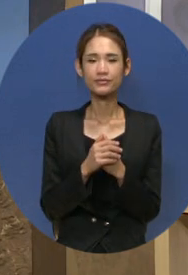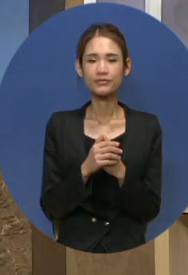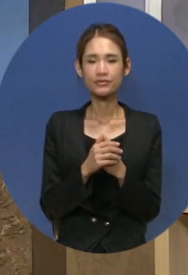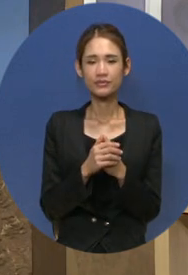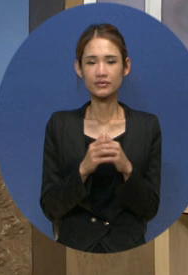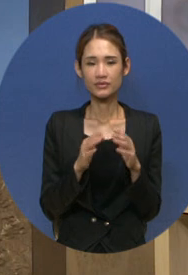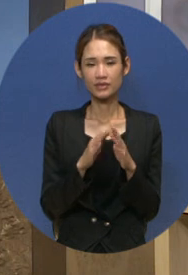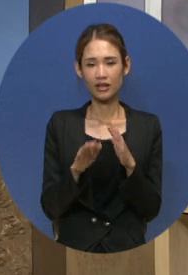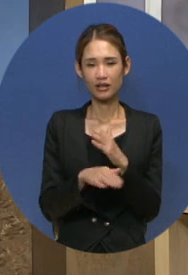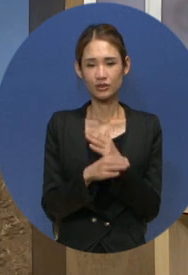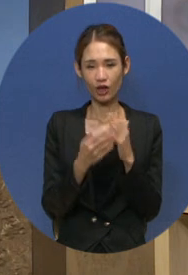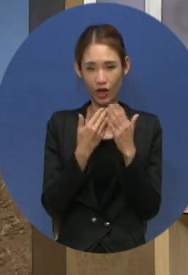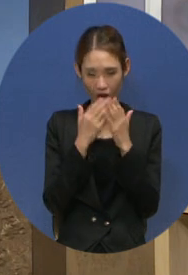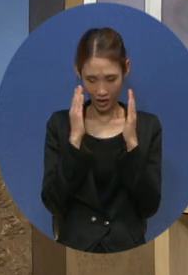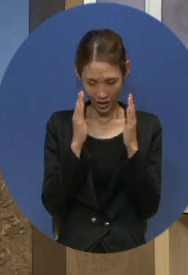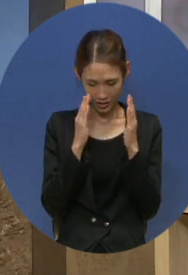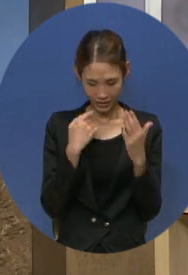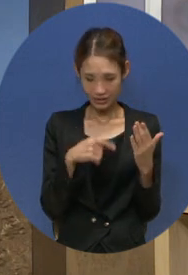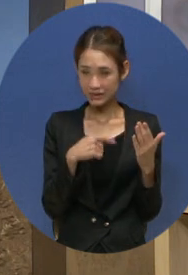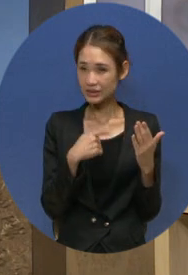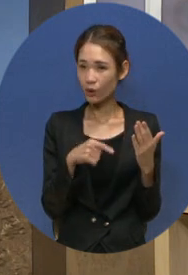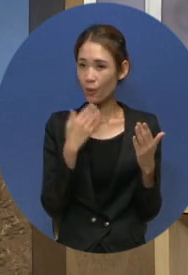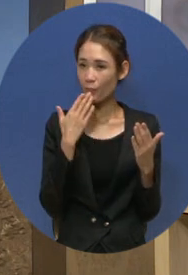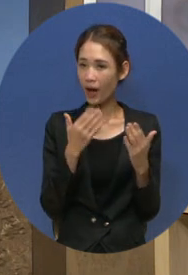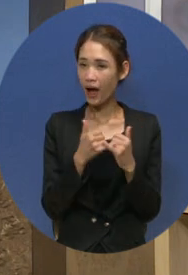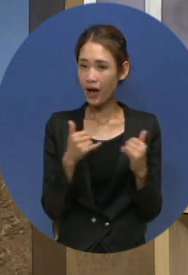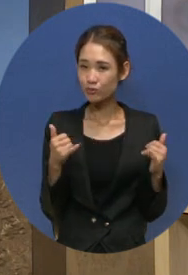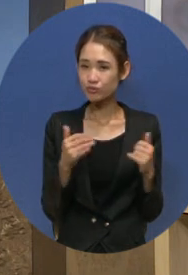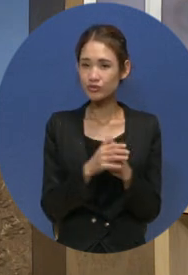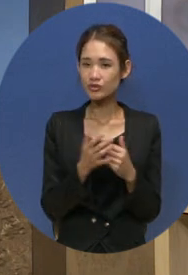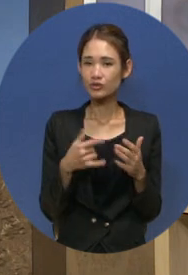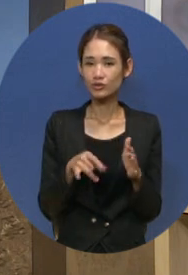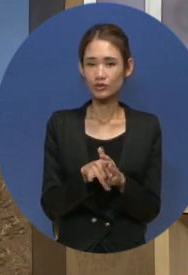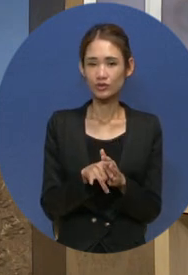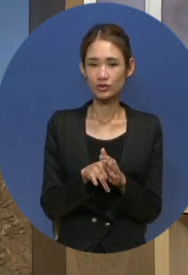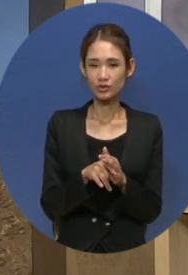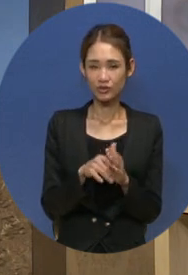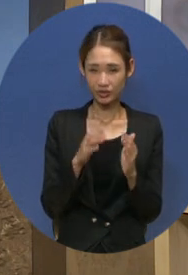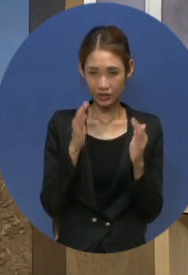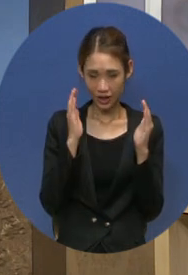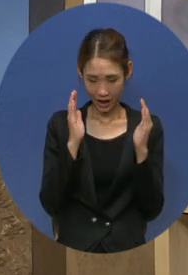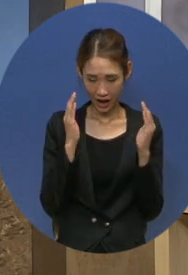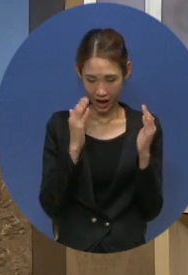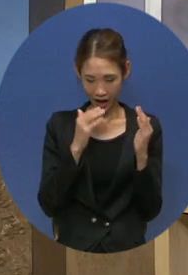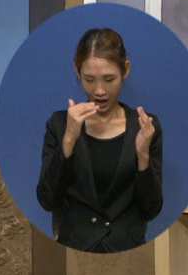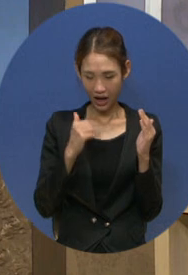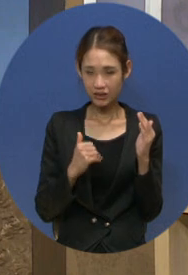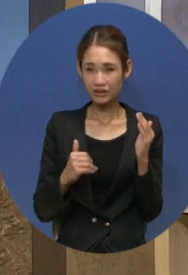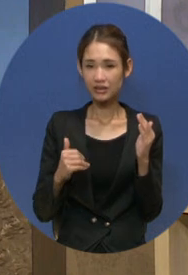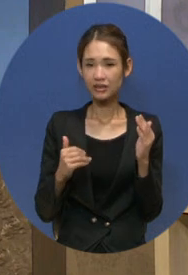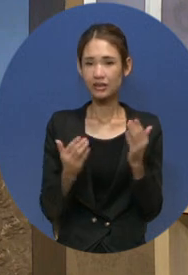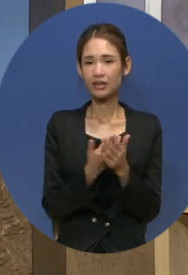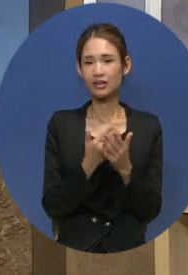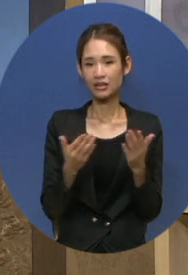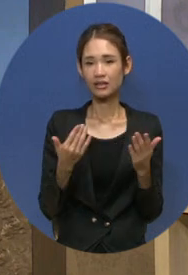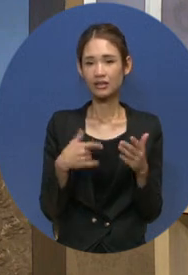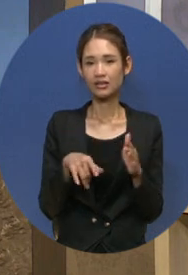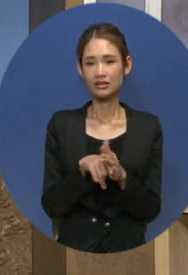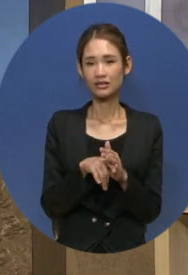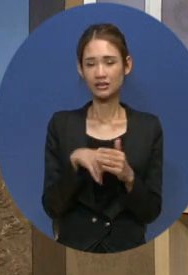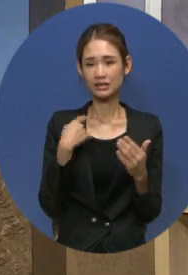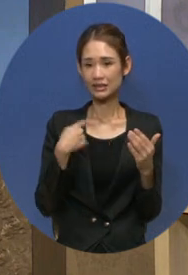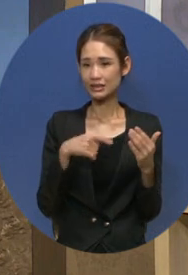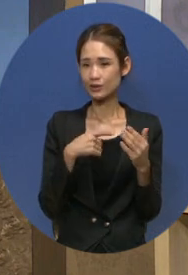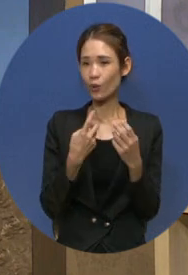이 가정학습 지도가 가능한 부모를 대상으로 네. 이 아동의 학습 단계에 맞는 교재 네. 제공과 또 지도